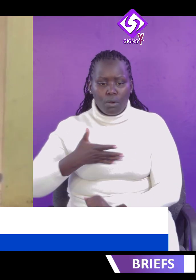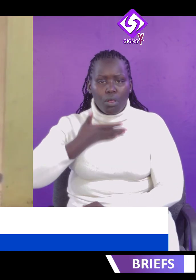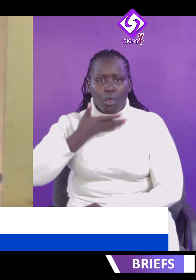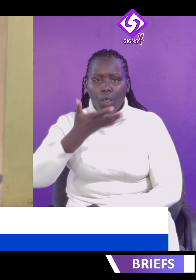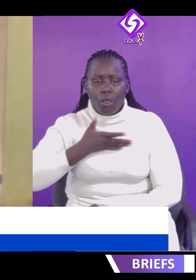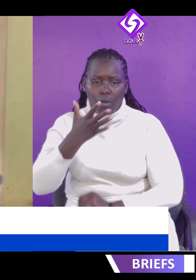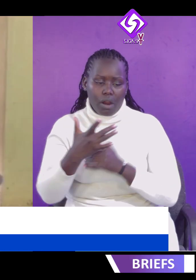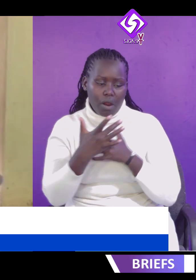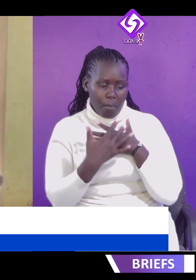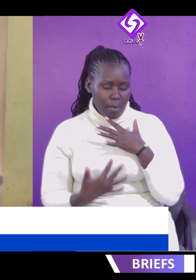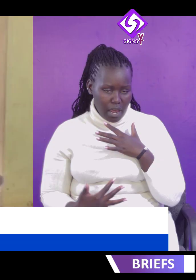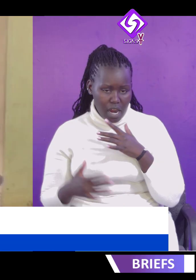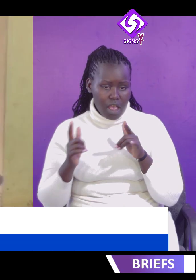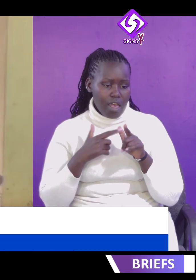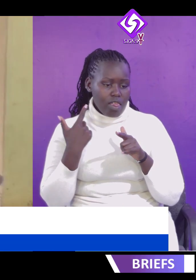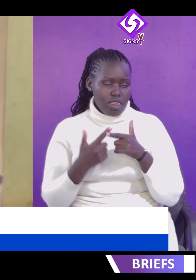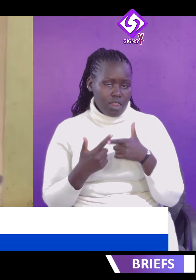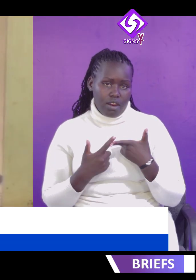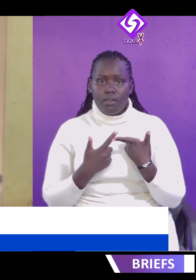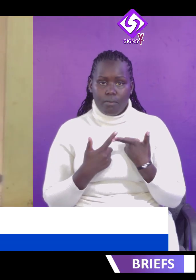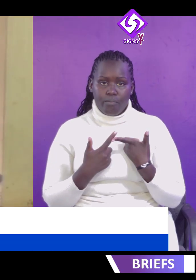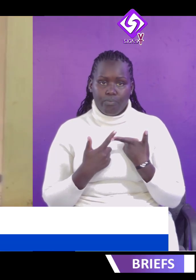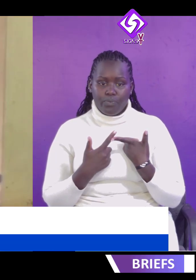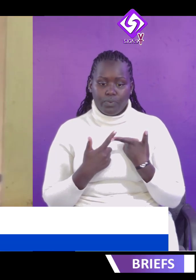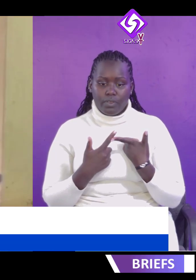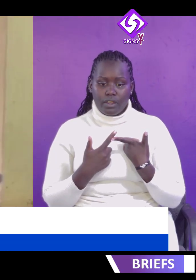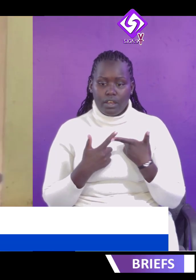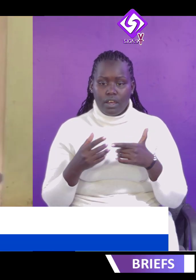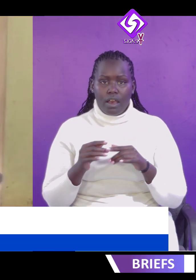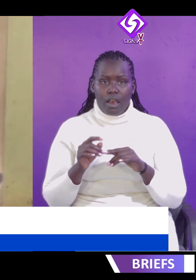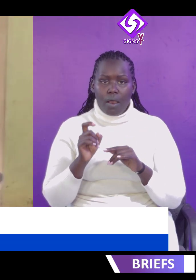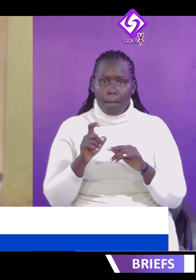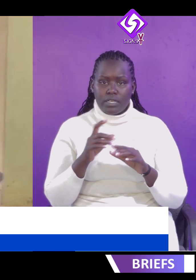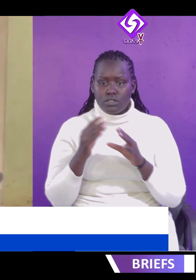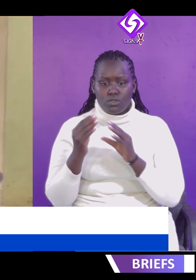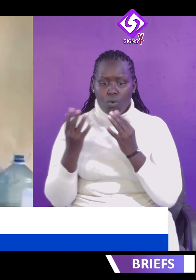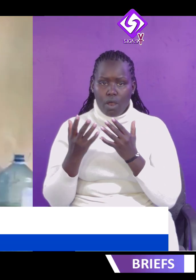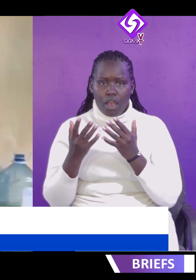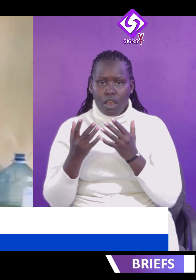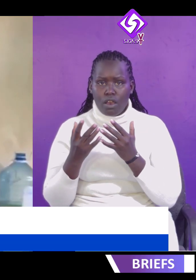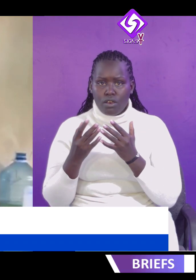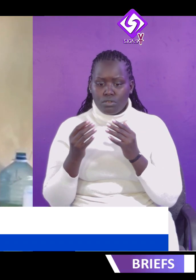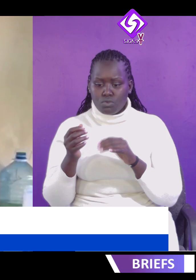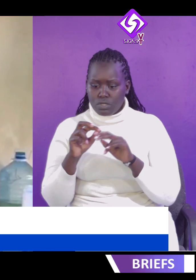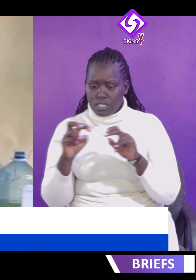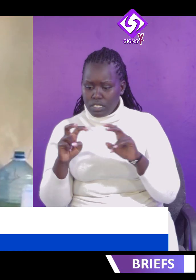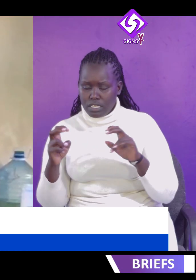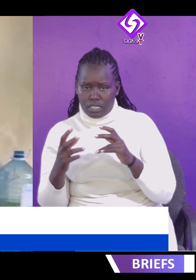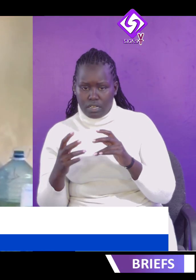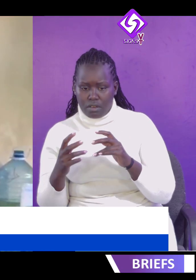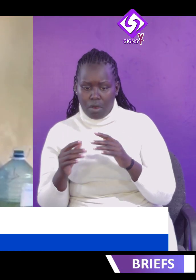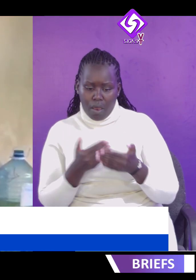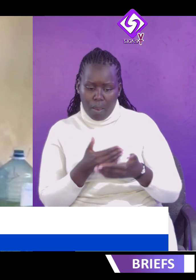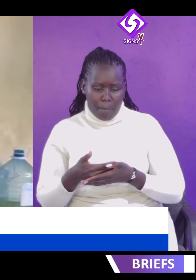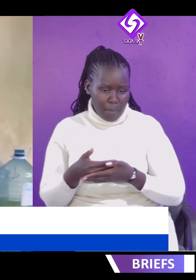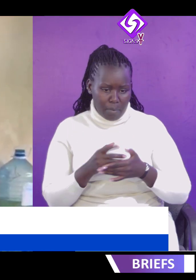damu. Nikaona ukimbilio wangu lazima nikimbie mpaka hapa, nikatafuta pikipiki. Mtoto alianza kuumwa na